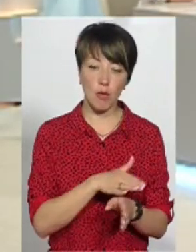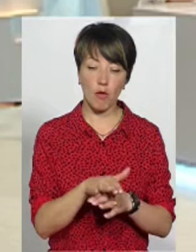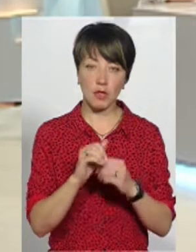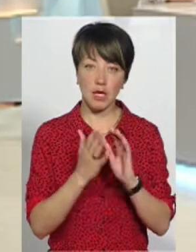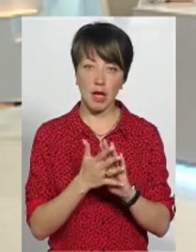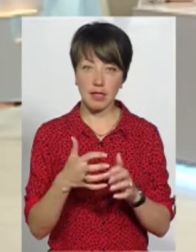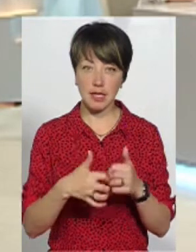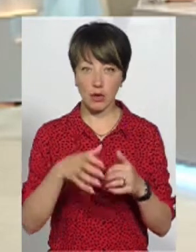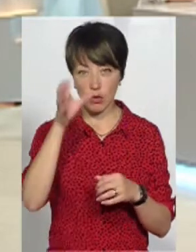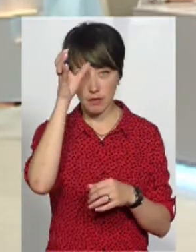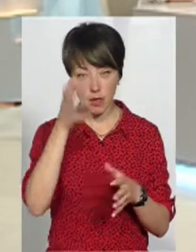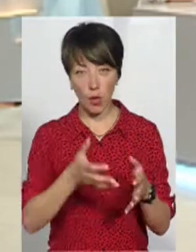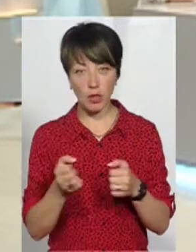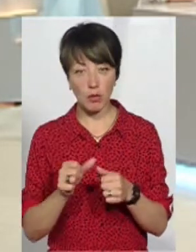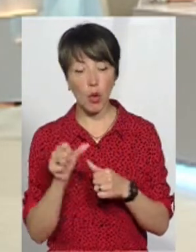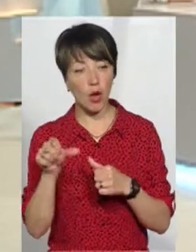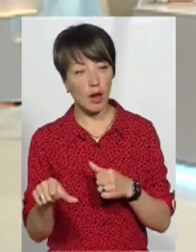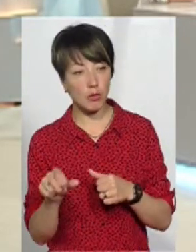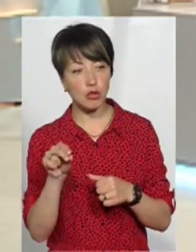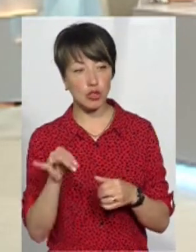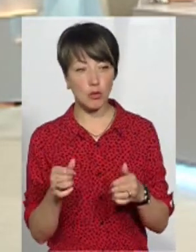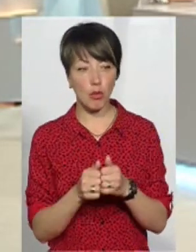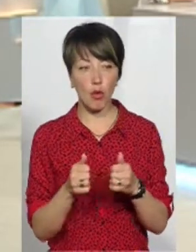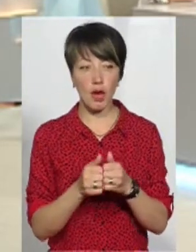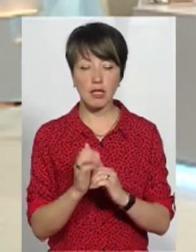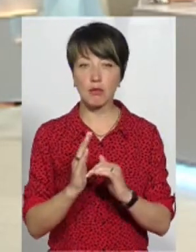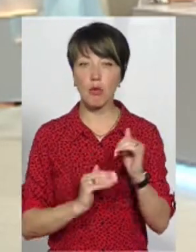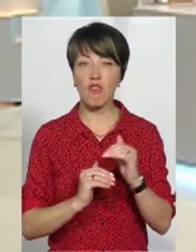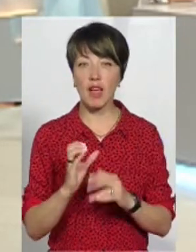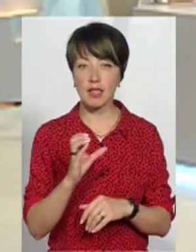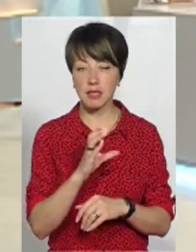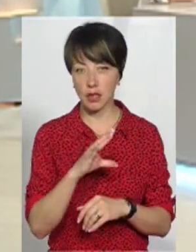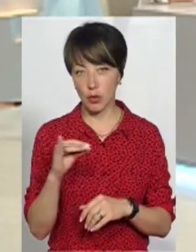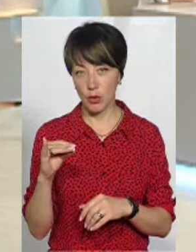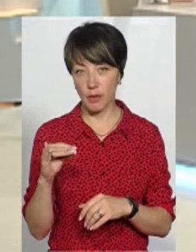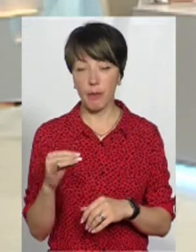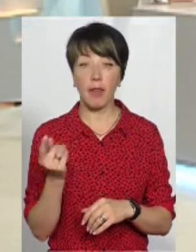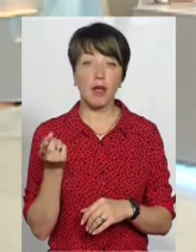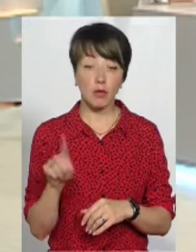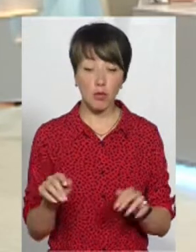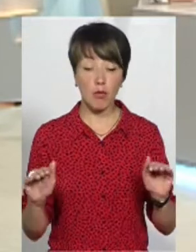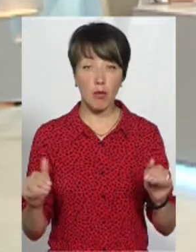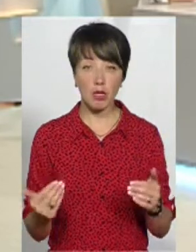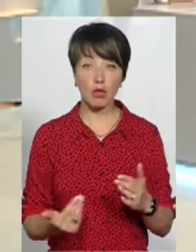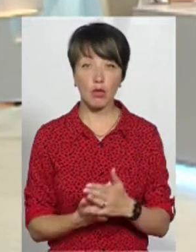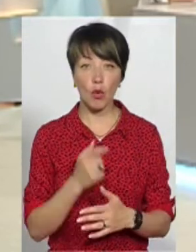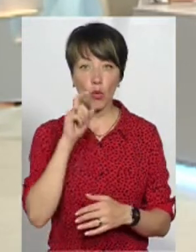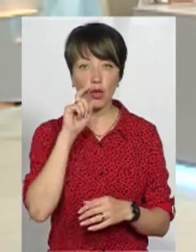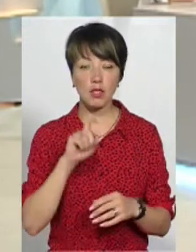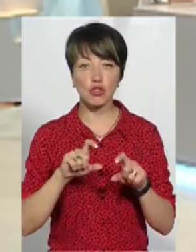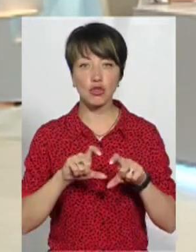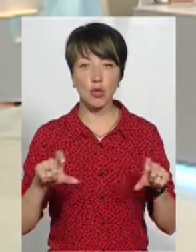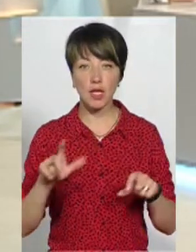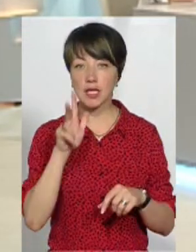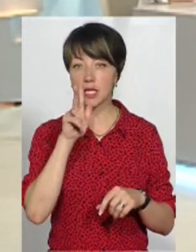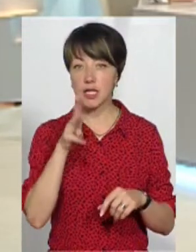загальну середню освіту отримати окремо, чи поряд з професією. Тобто, в межах нової української